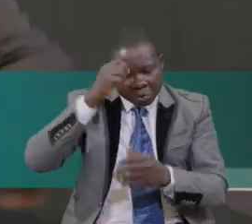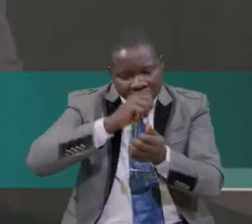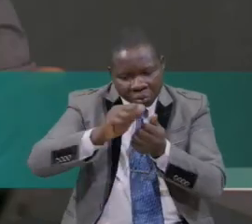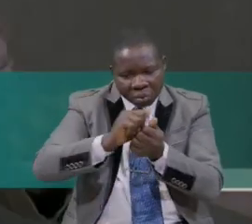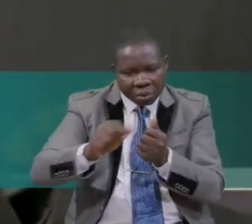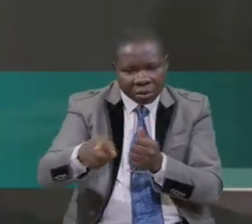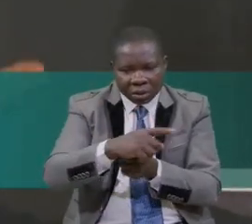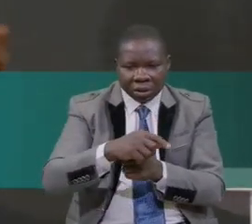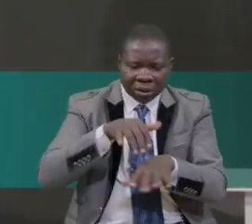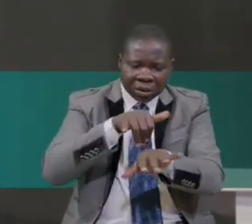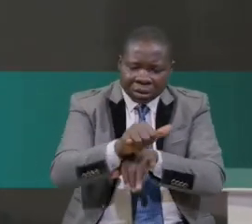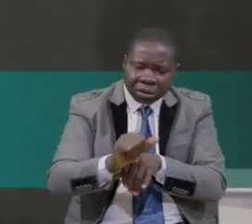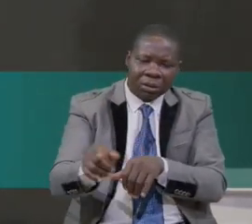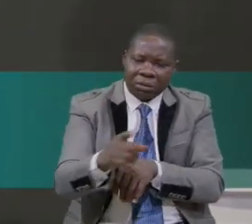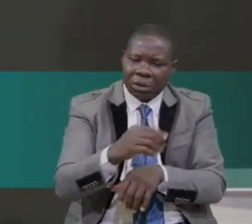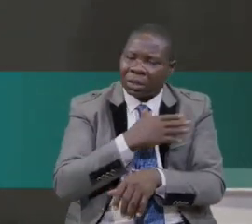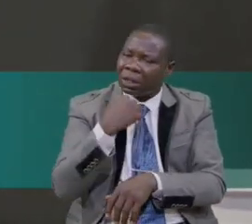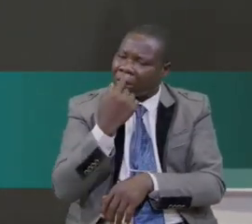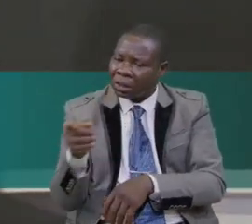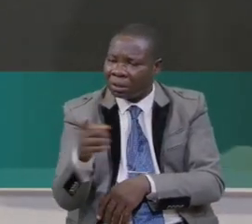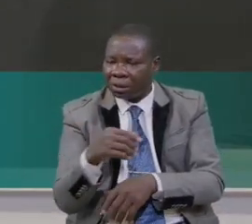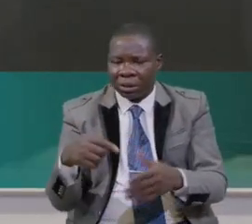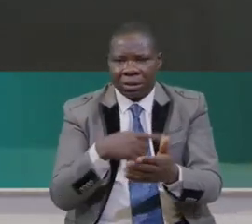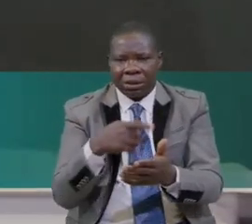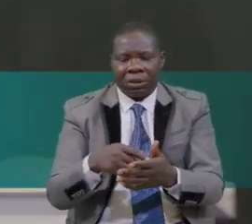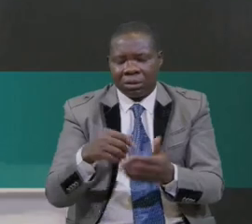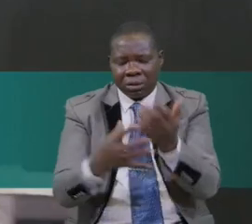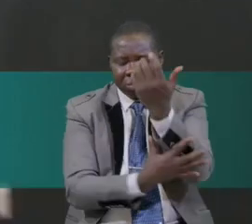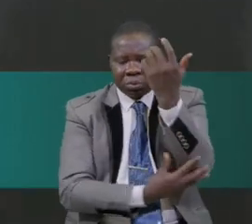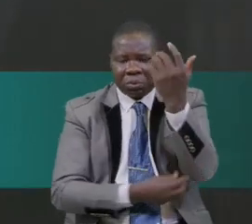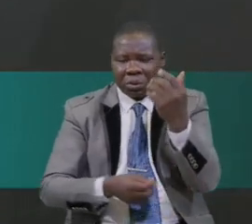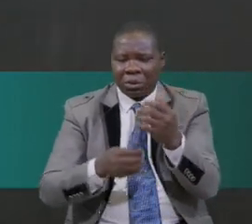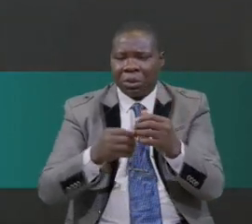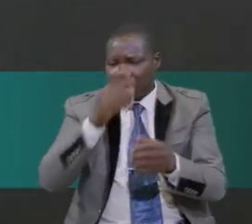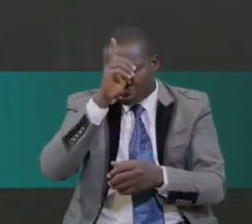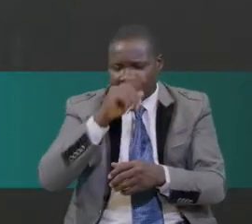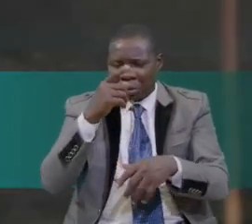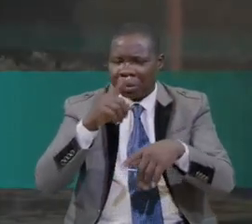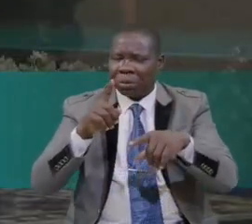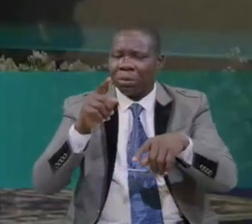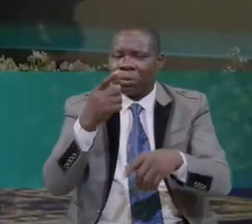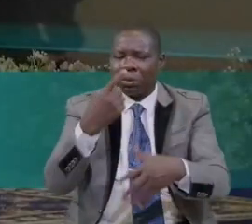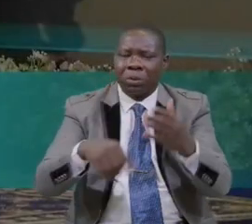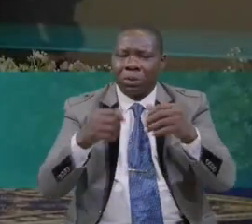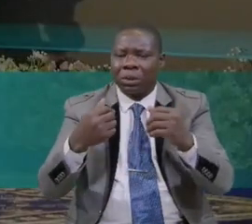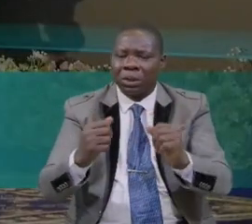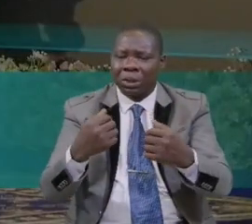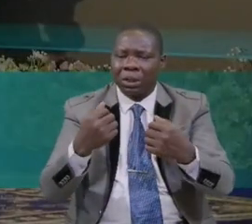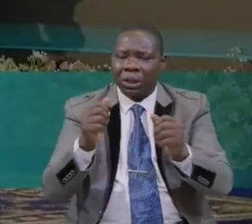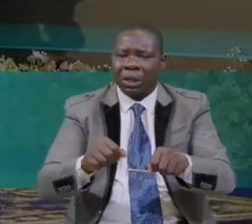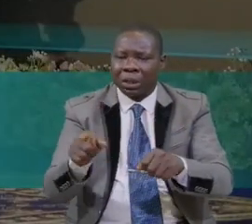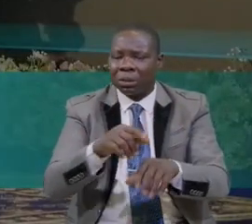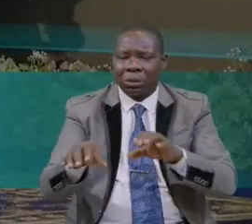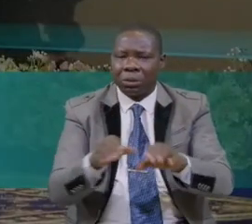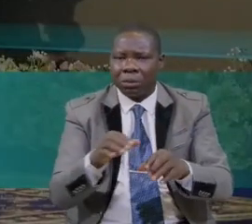disons, et ces veuves, oh, qu'est-ce qu'elles peuvent faire? Elles croient seulement toutes paroles